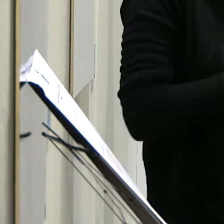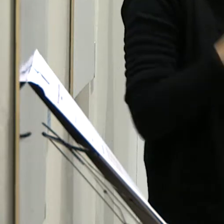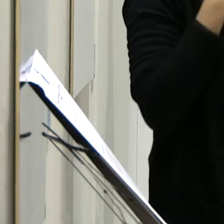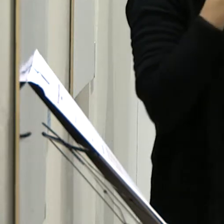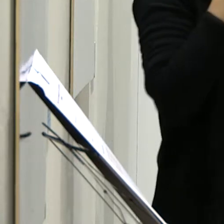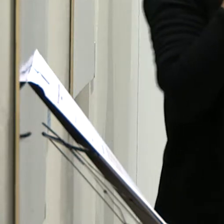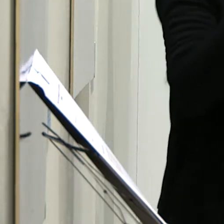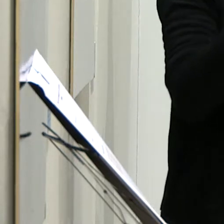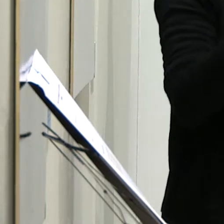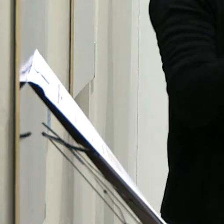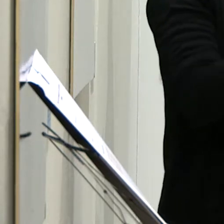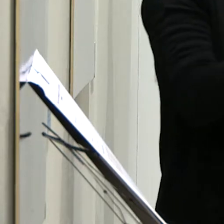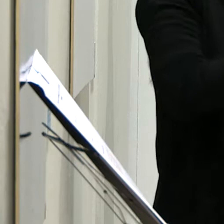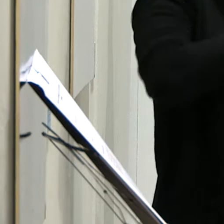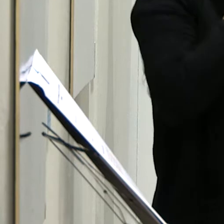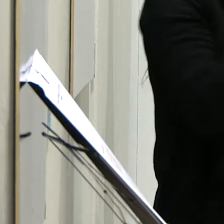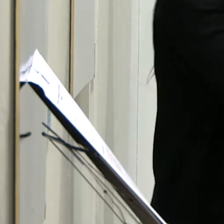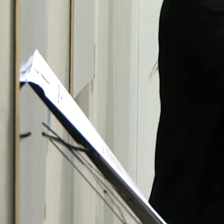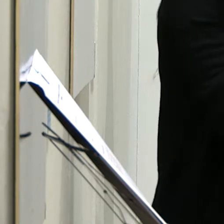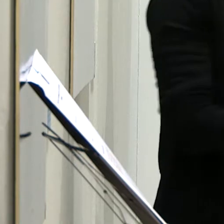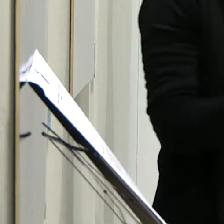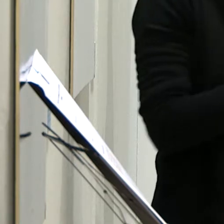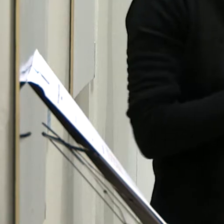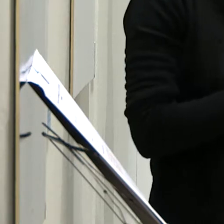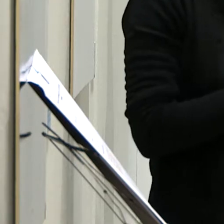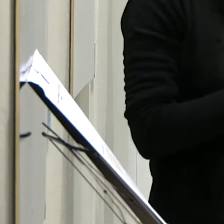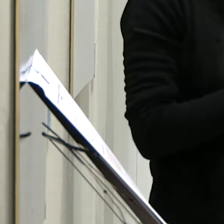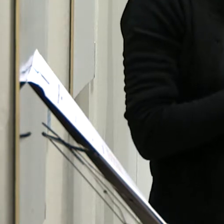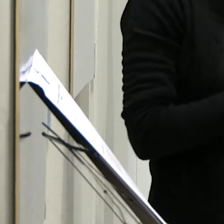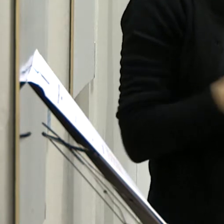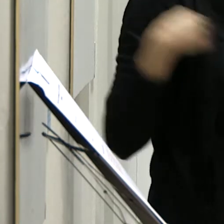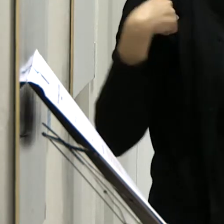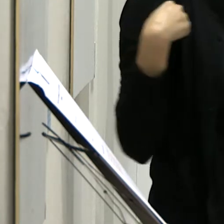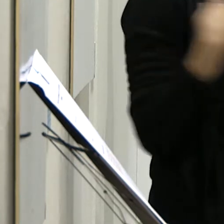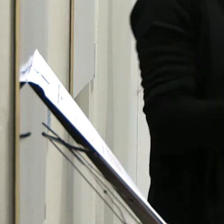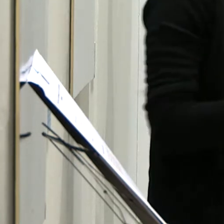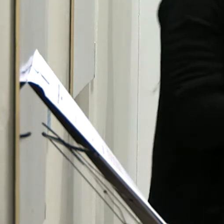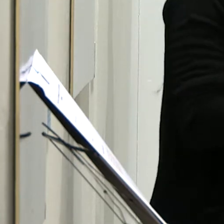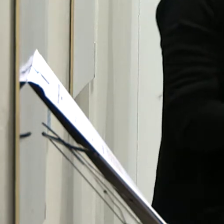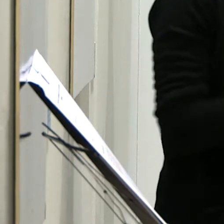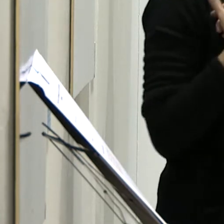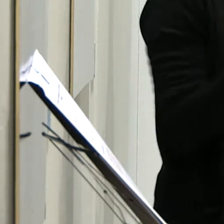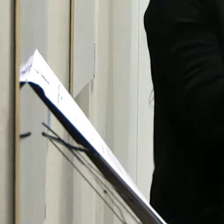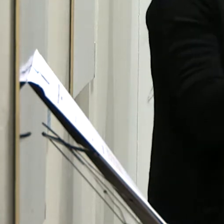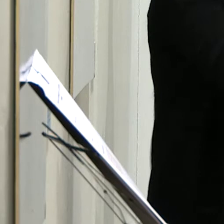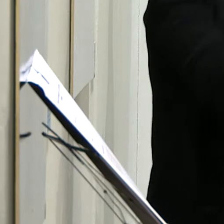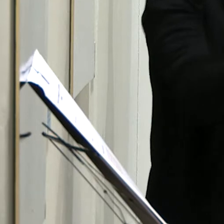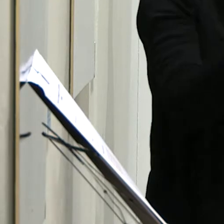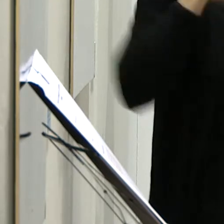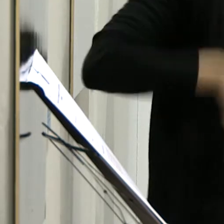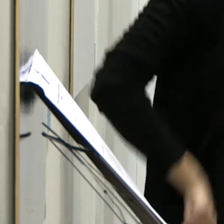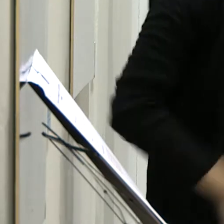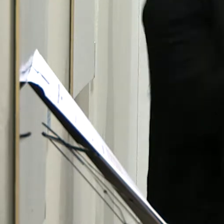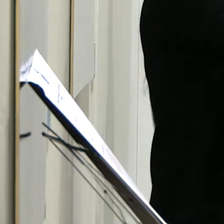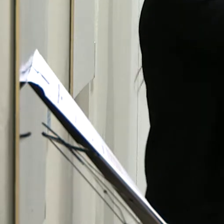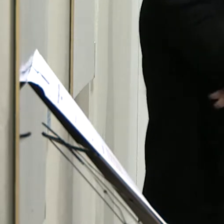seva força d'atracció. En convivència quotidiana amb pintors i escultors, prop de pintures,